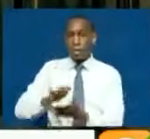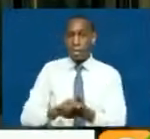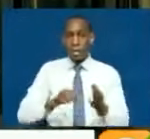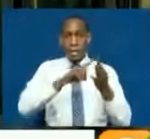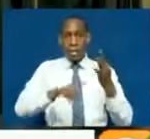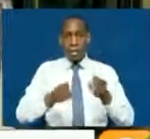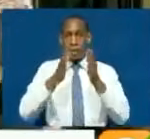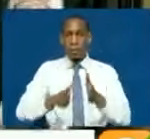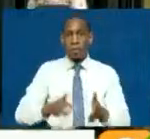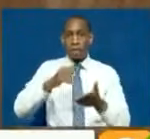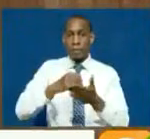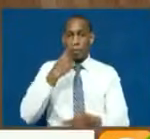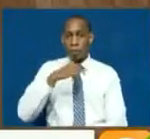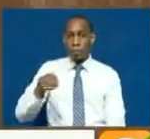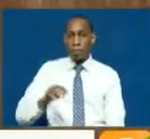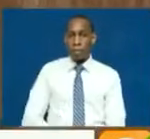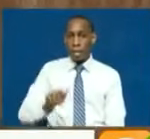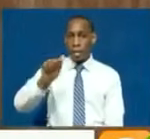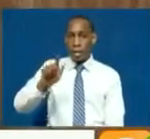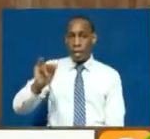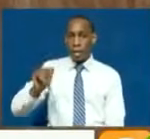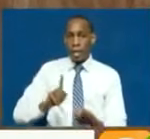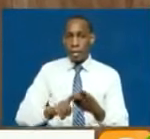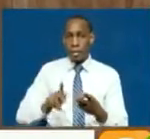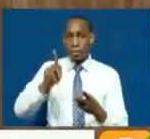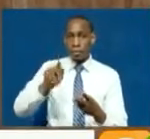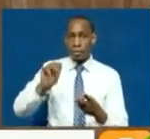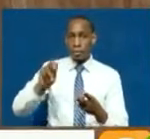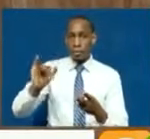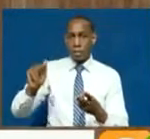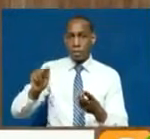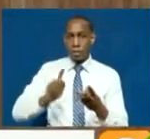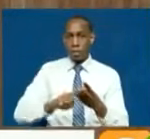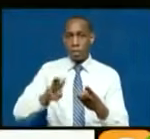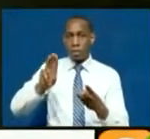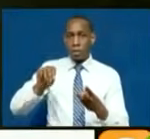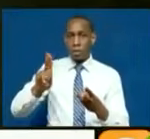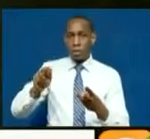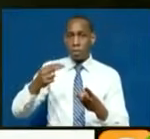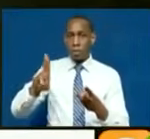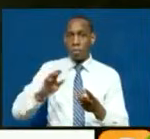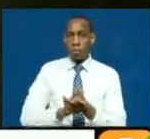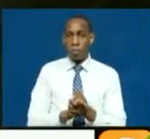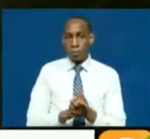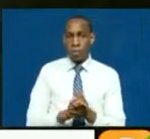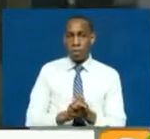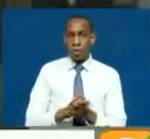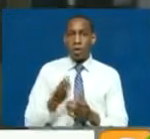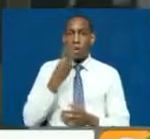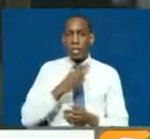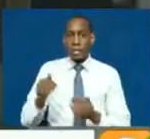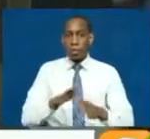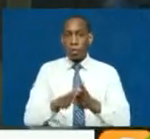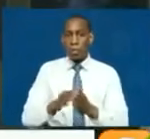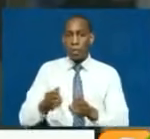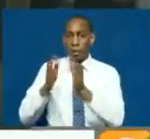Tatu hao ni pamoja na Abdul Zag Ali, Caroline Kitonyi na Njoroge Muhu. Siku ya Jumatano itakuwa zamu